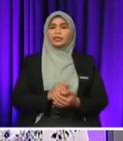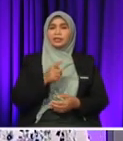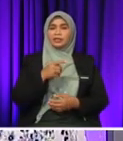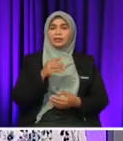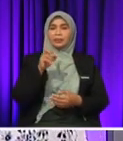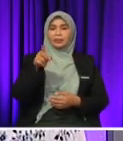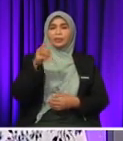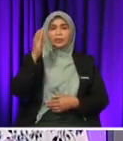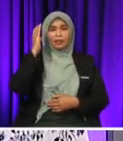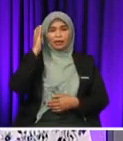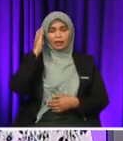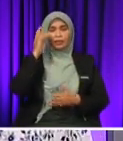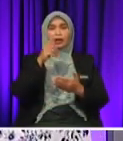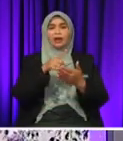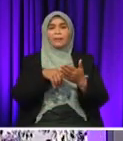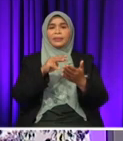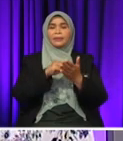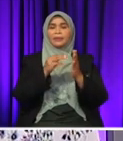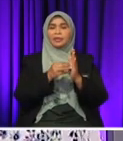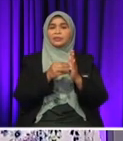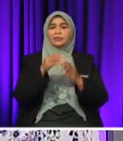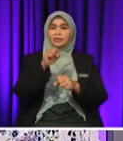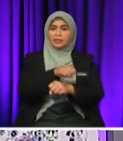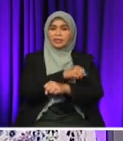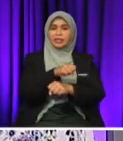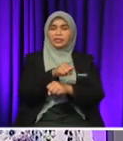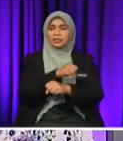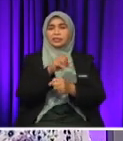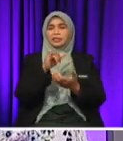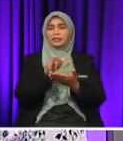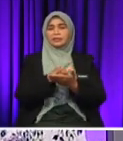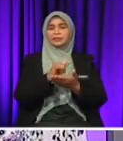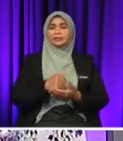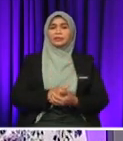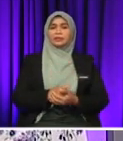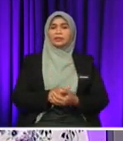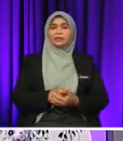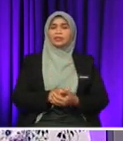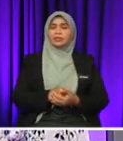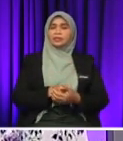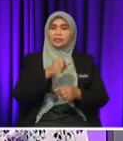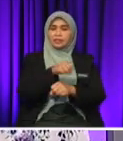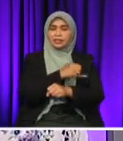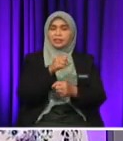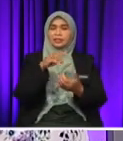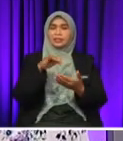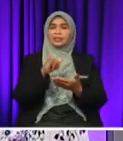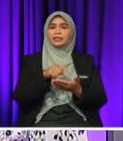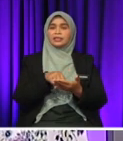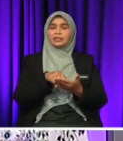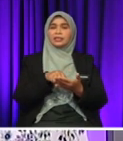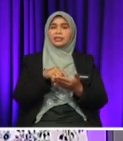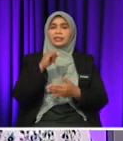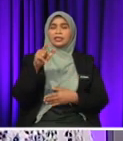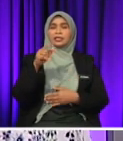perlu tahu apakah maksud saja pada glaukoma ke Ahmad ini saja pada glaukoma ini glaukoma ini merupakan